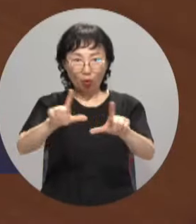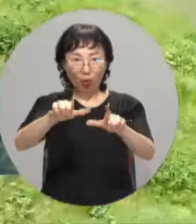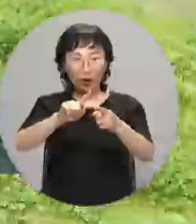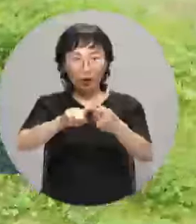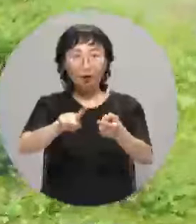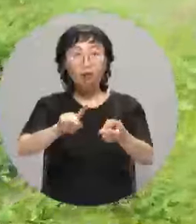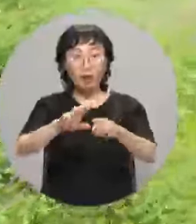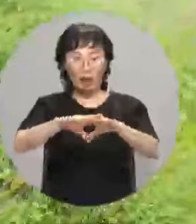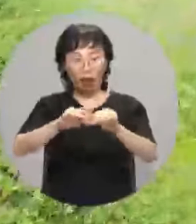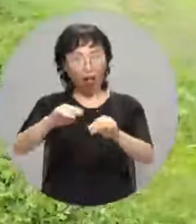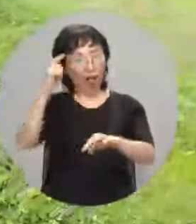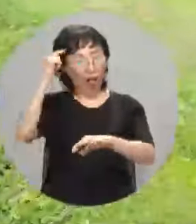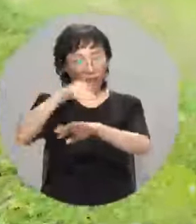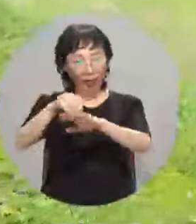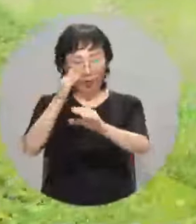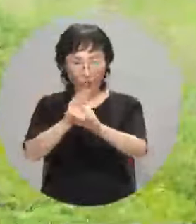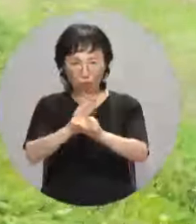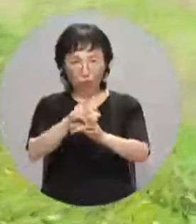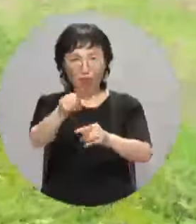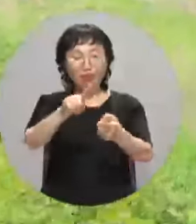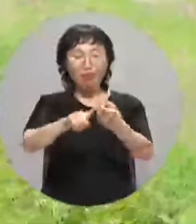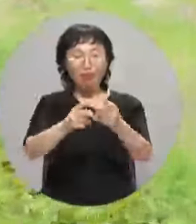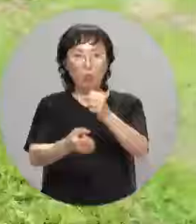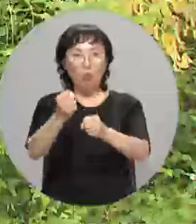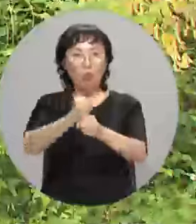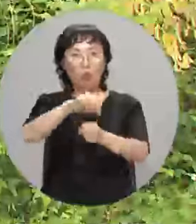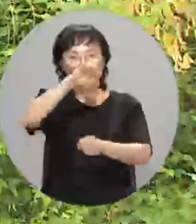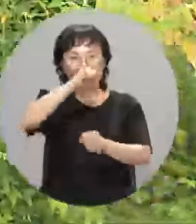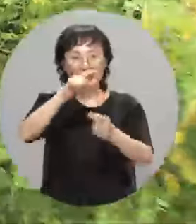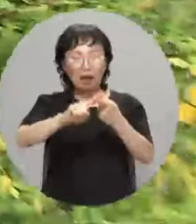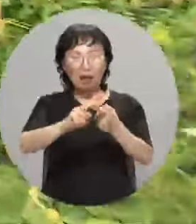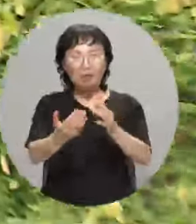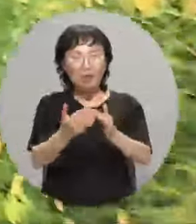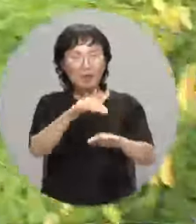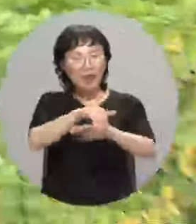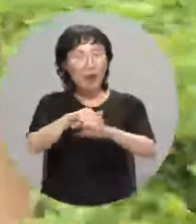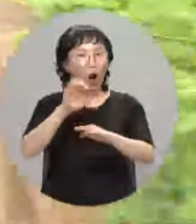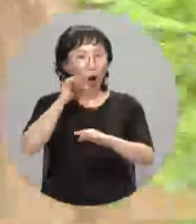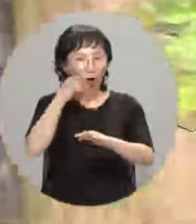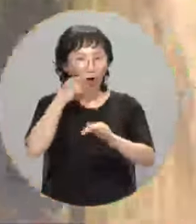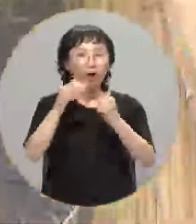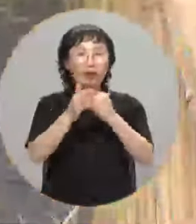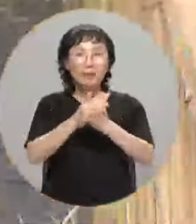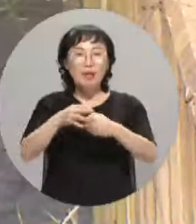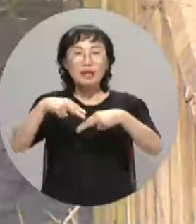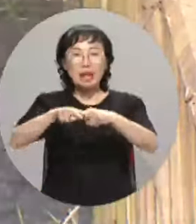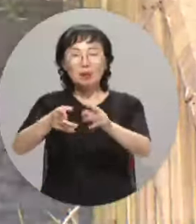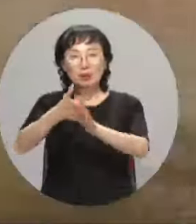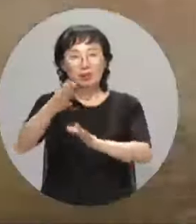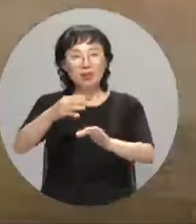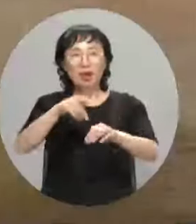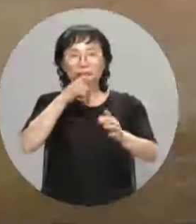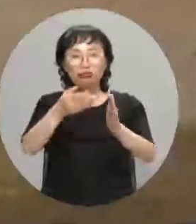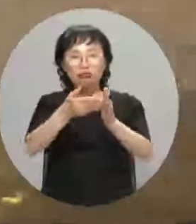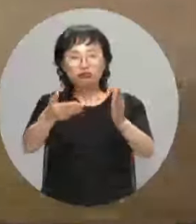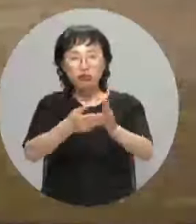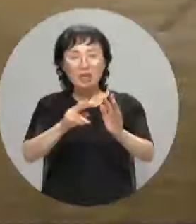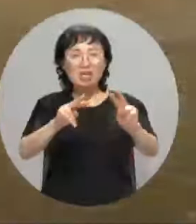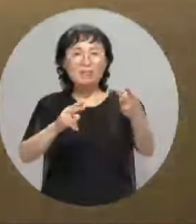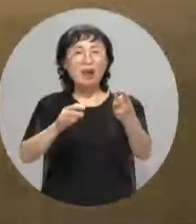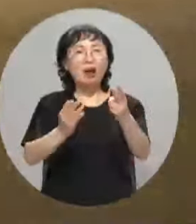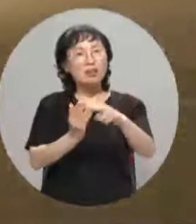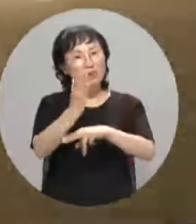나가게끔 복구 예산을 사전에 편성하기 어려운데다 남원 시만 해도 저수지가 200여개에 달라고 노후가 심각해